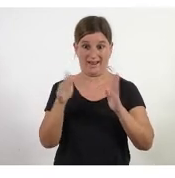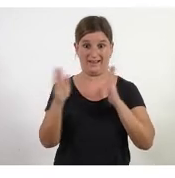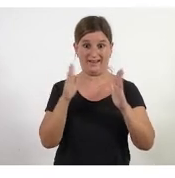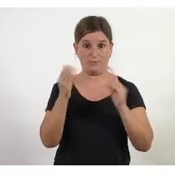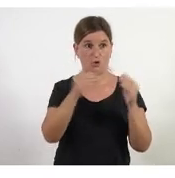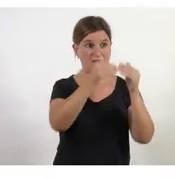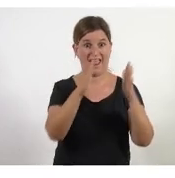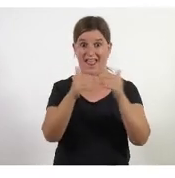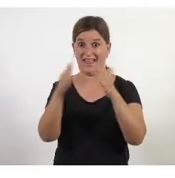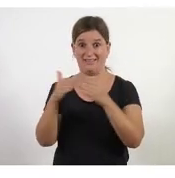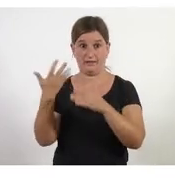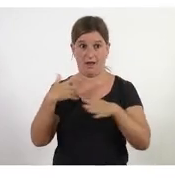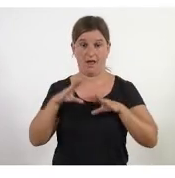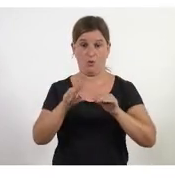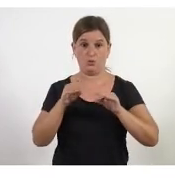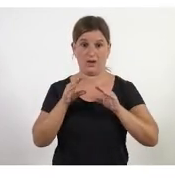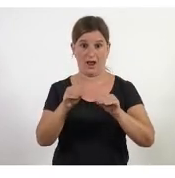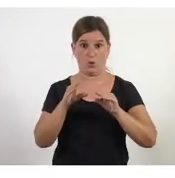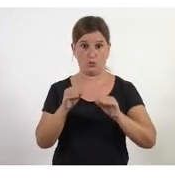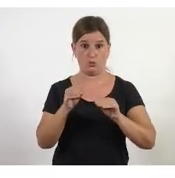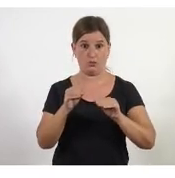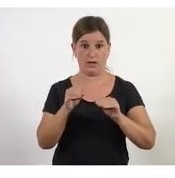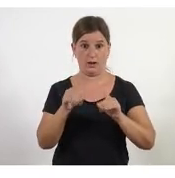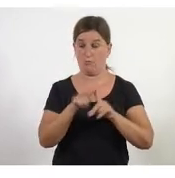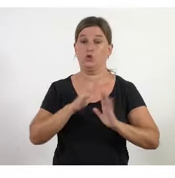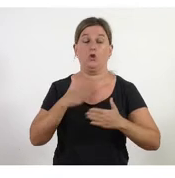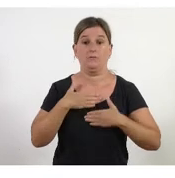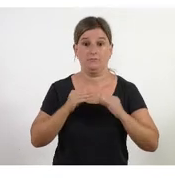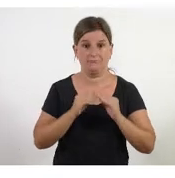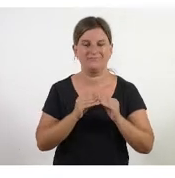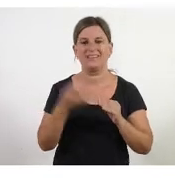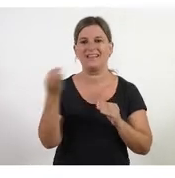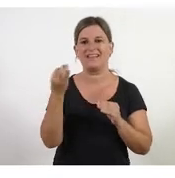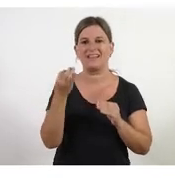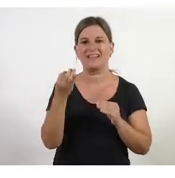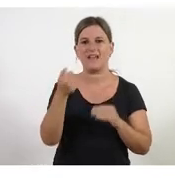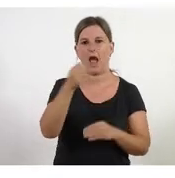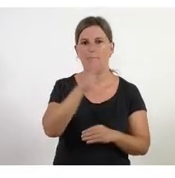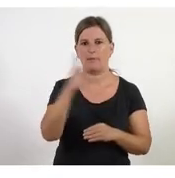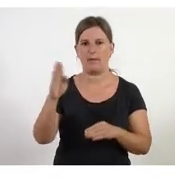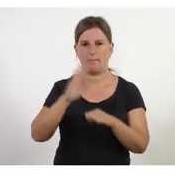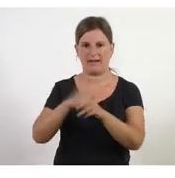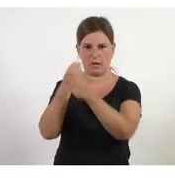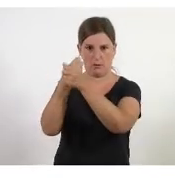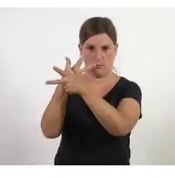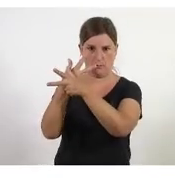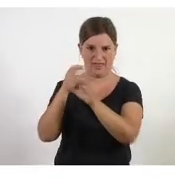hem hagut de fer servir a correcuita és fer servir aplicacions de videoconferències.